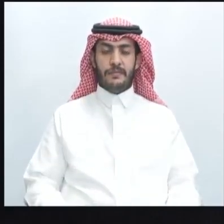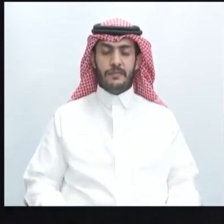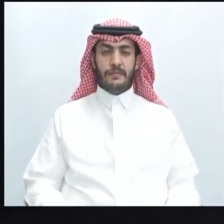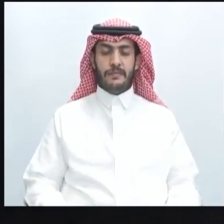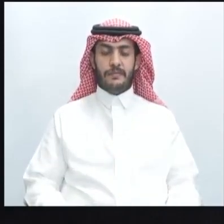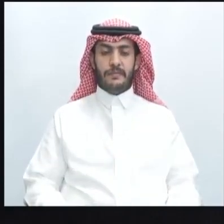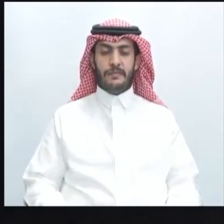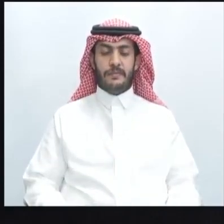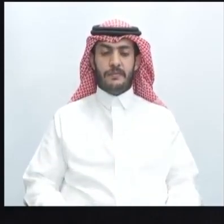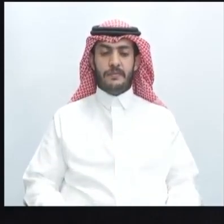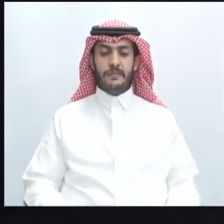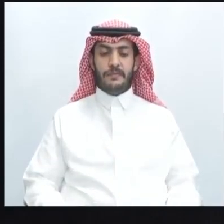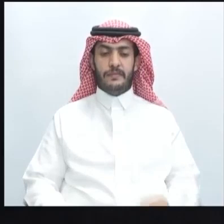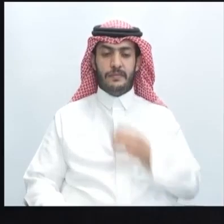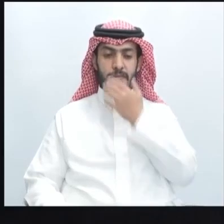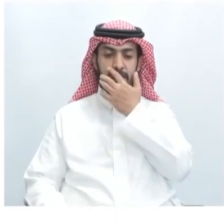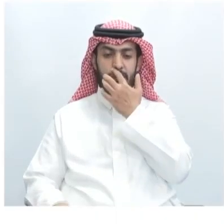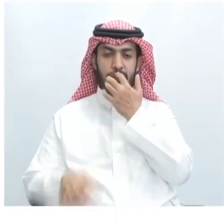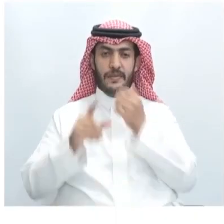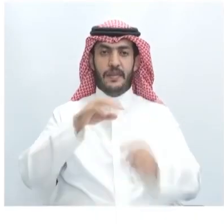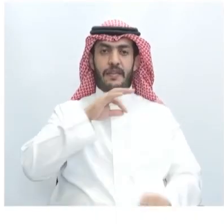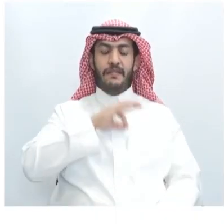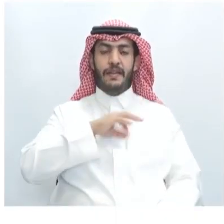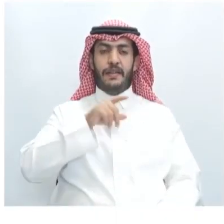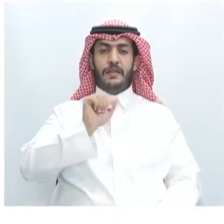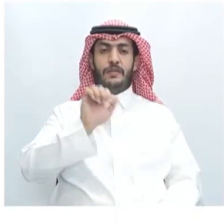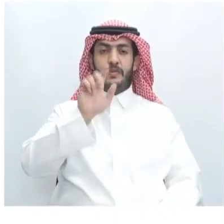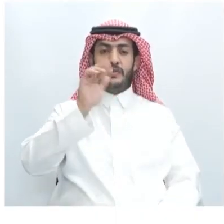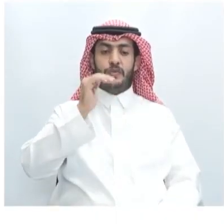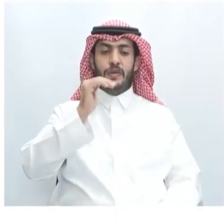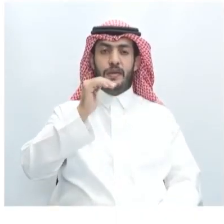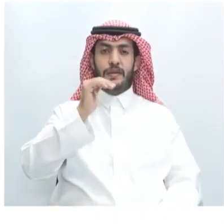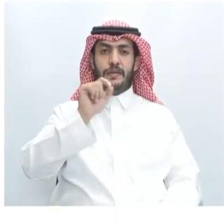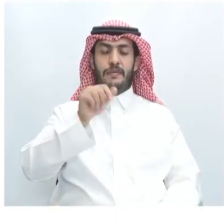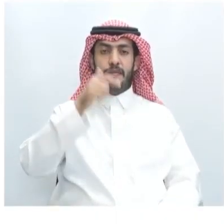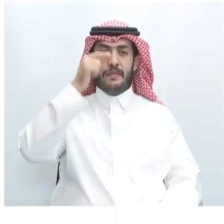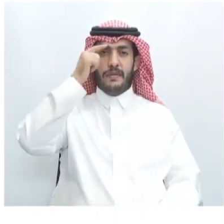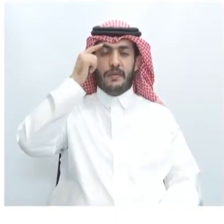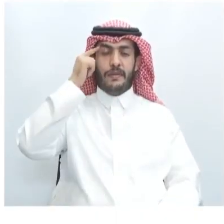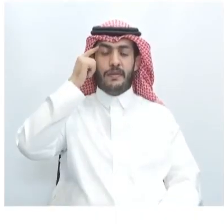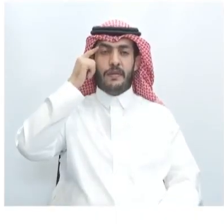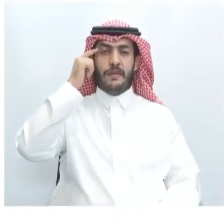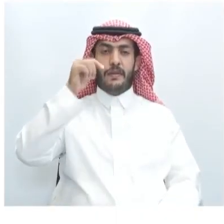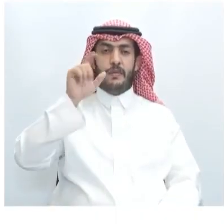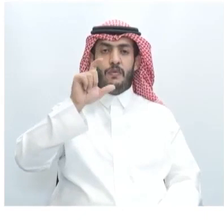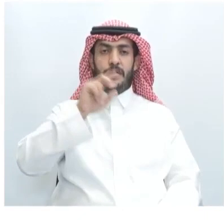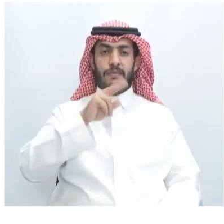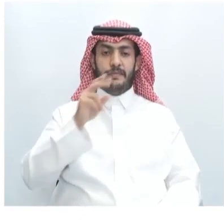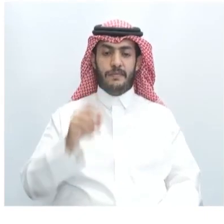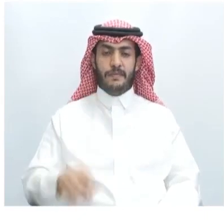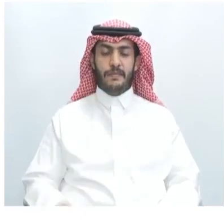بينهم فاذا هذه يستفاد منها في صلح في حال الصلح بين المسلمين